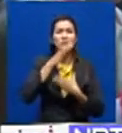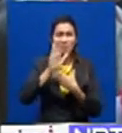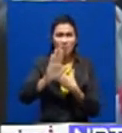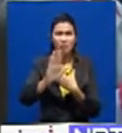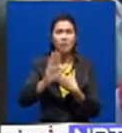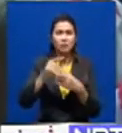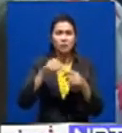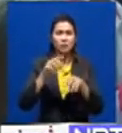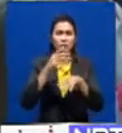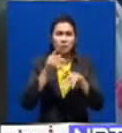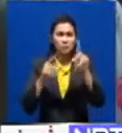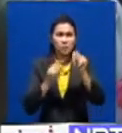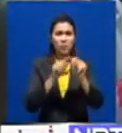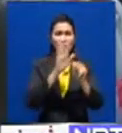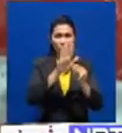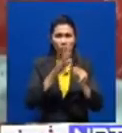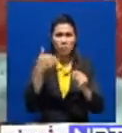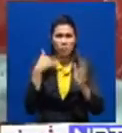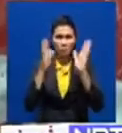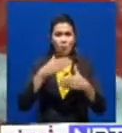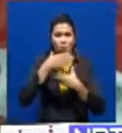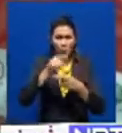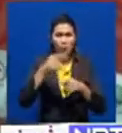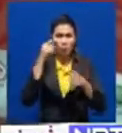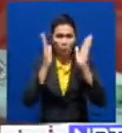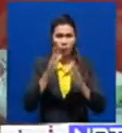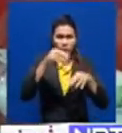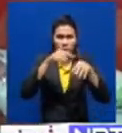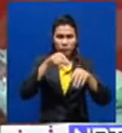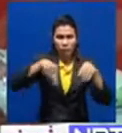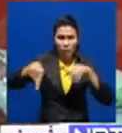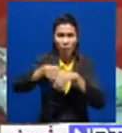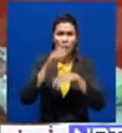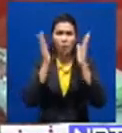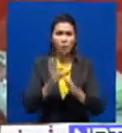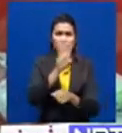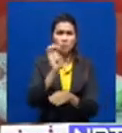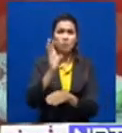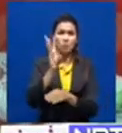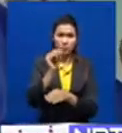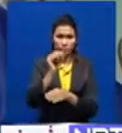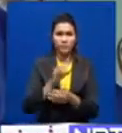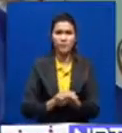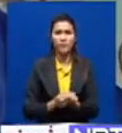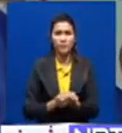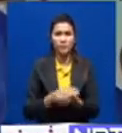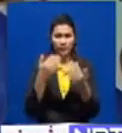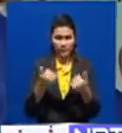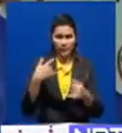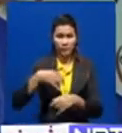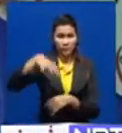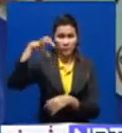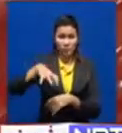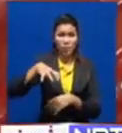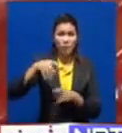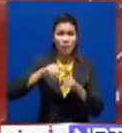ตำบลคลองลานพัฒนามีชาวเขาประสบภัยหนาวจำนวนเสียงร้อยหกสิบคนหน้าที่กองบัญชาการกองทัพ